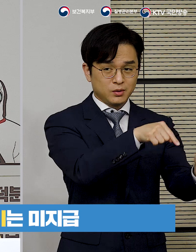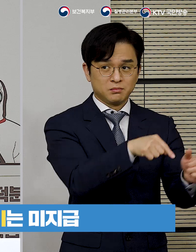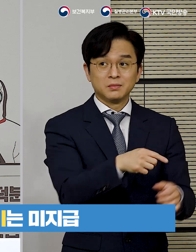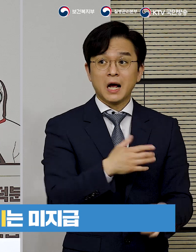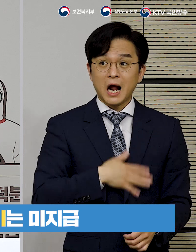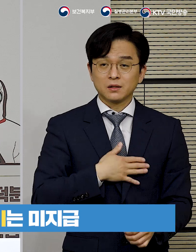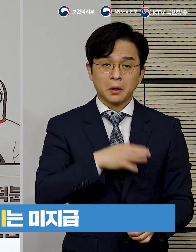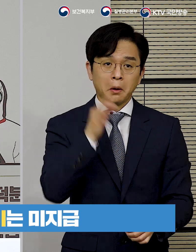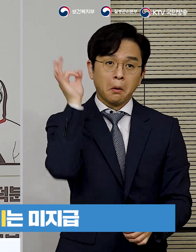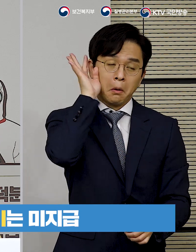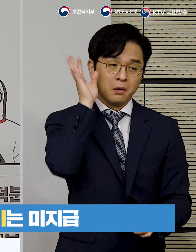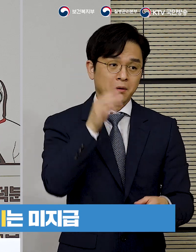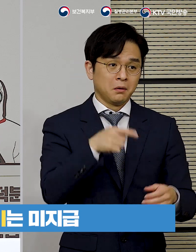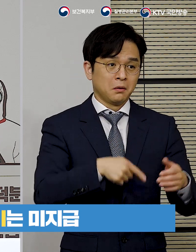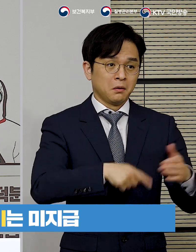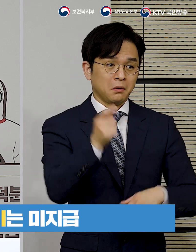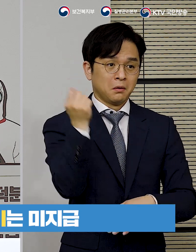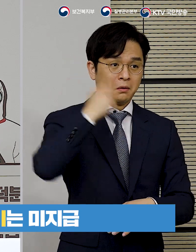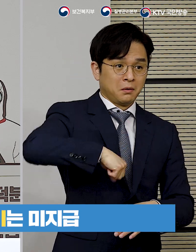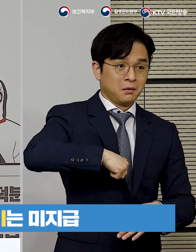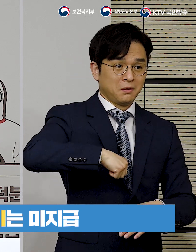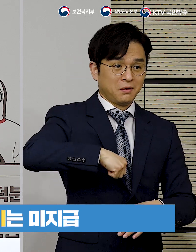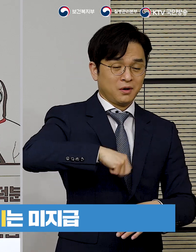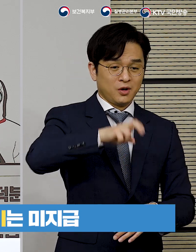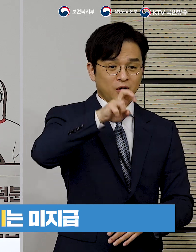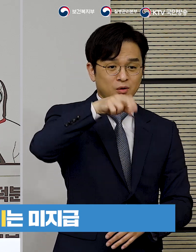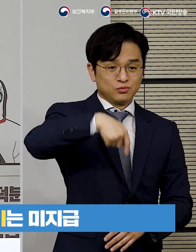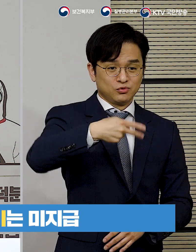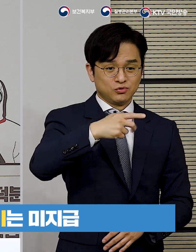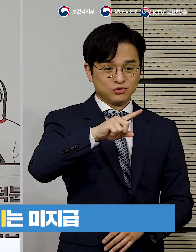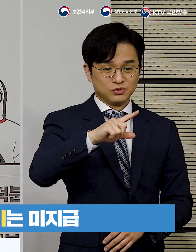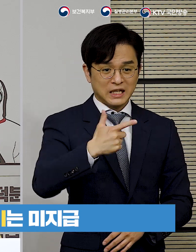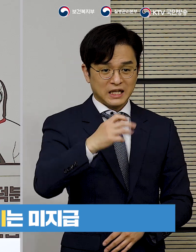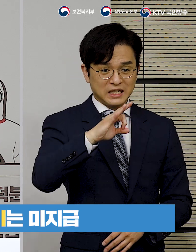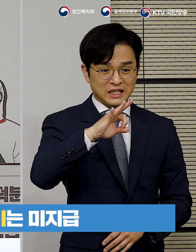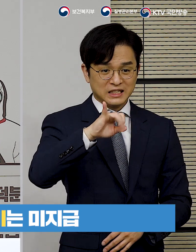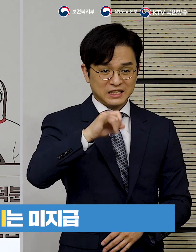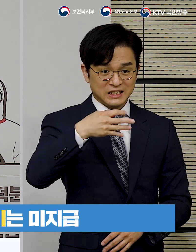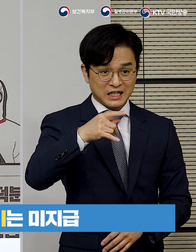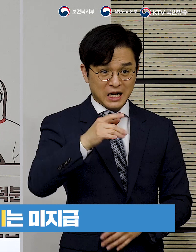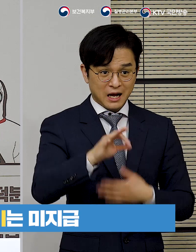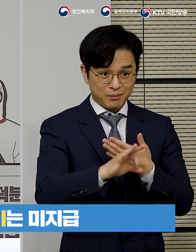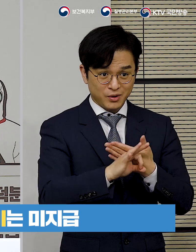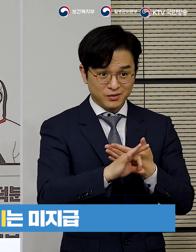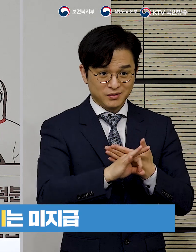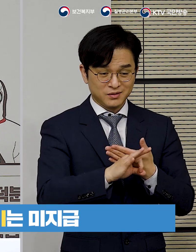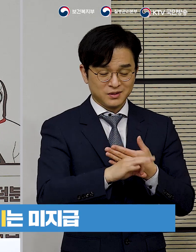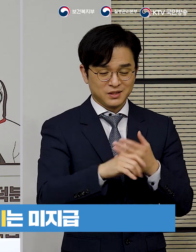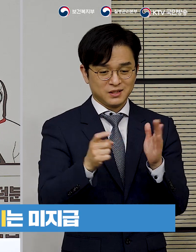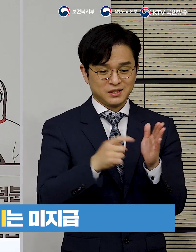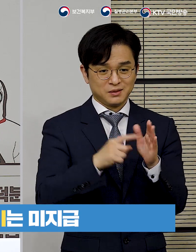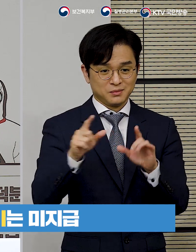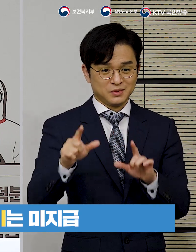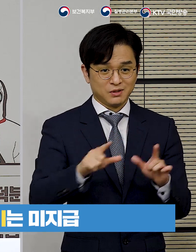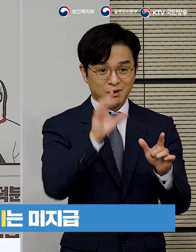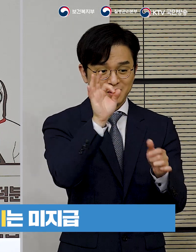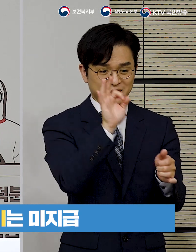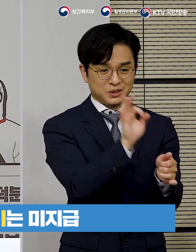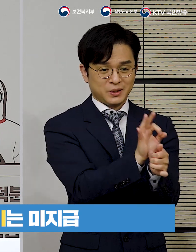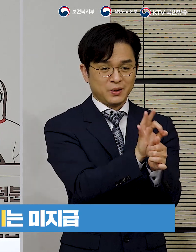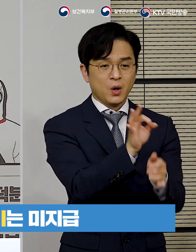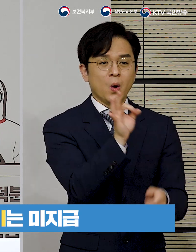자가격리자가 성실하게 14일간 자가격리를 하게 되면은 4인 가족 기준으로 123만 원을 지급하게 돼 있는데 이거는